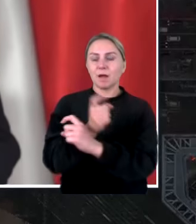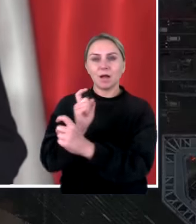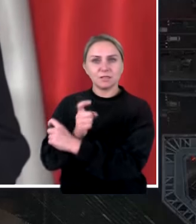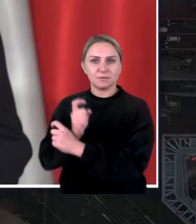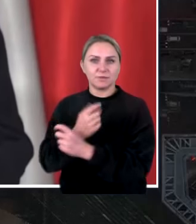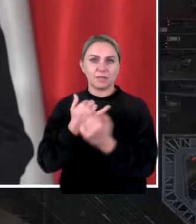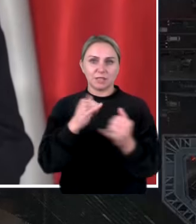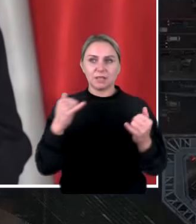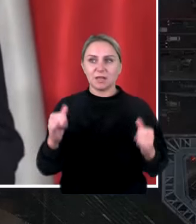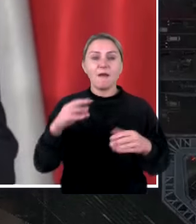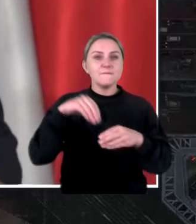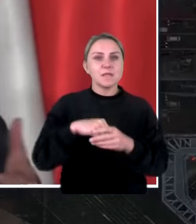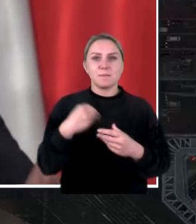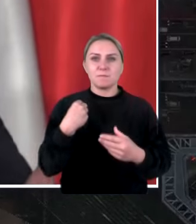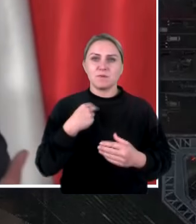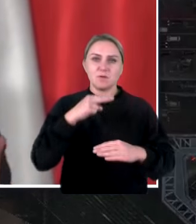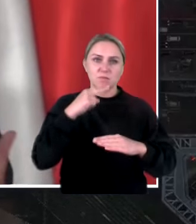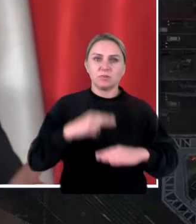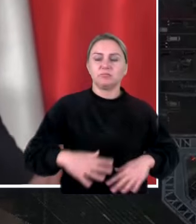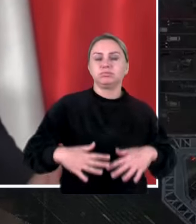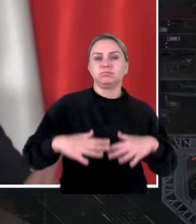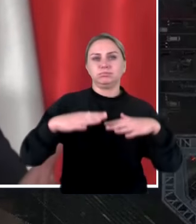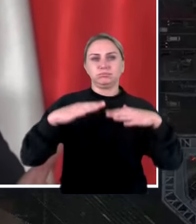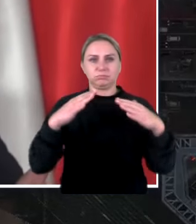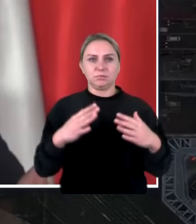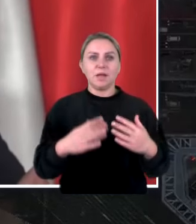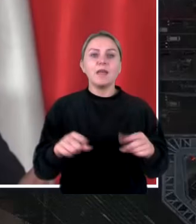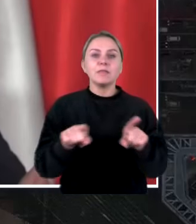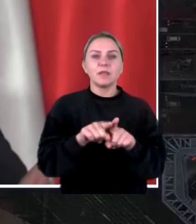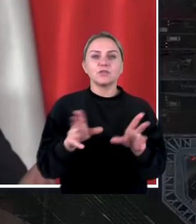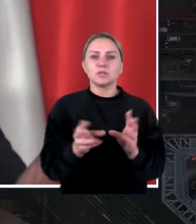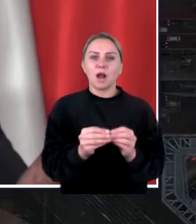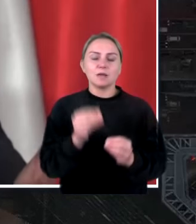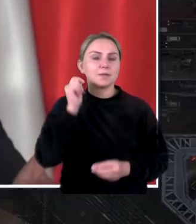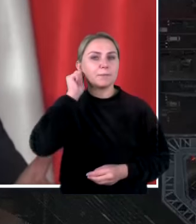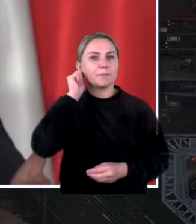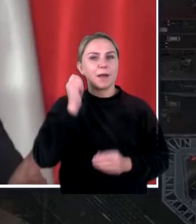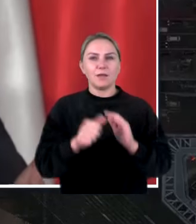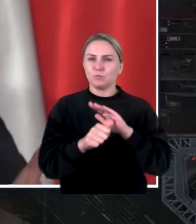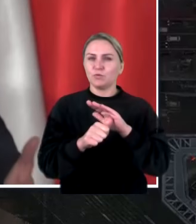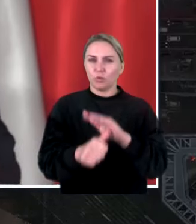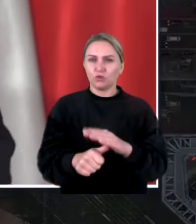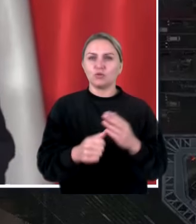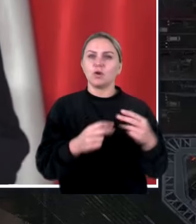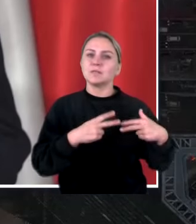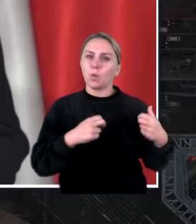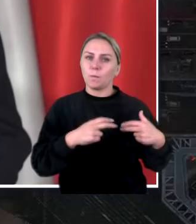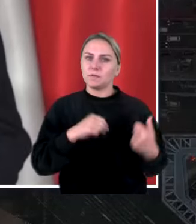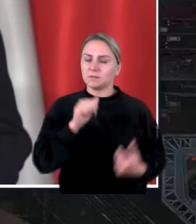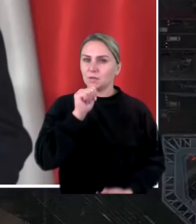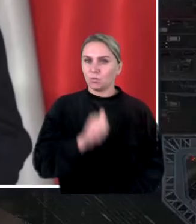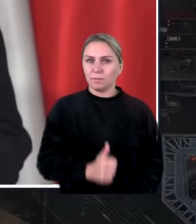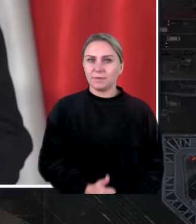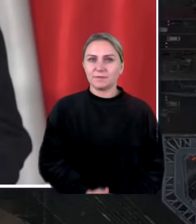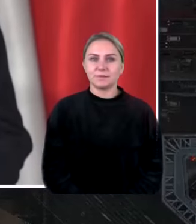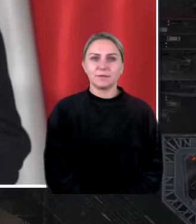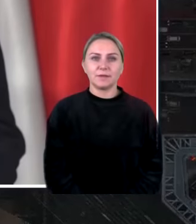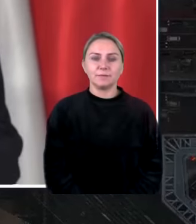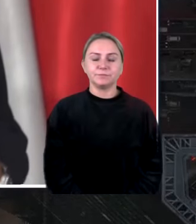dotknięte są tą katastrofą naturalną wraz z panią przewodniczącą Komisji Europejskiej w czasie,